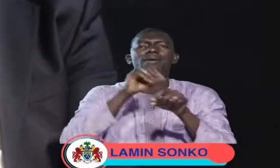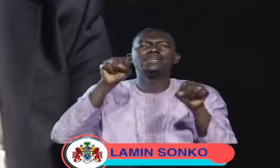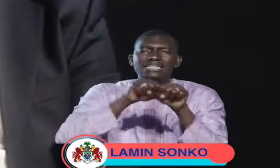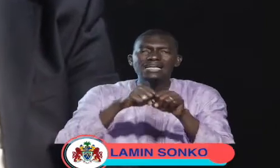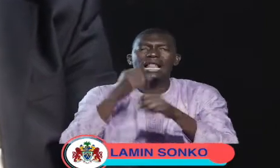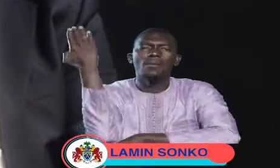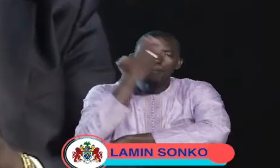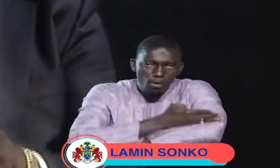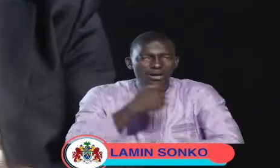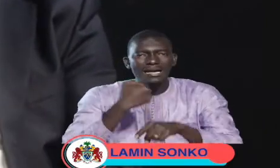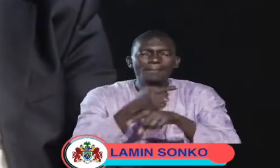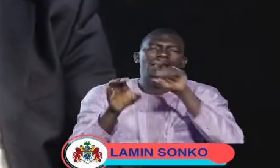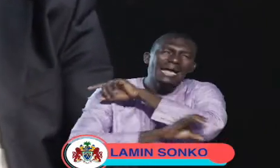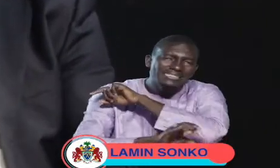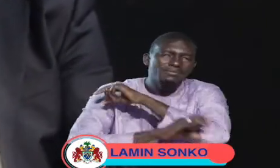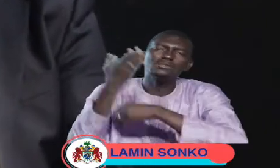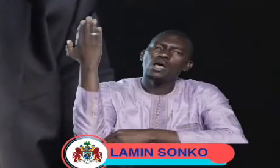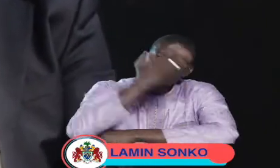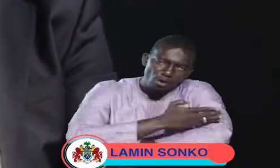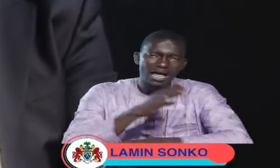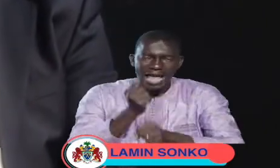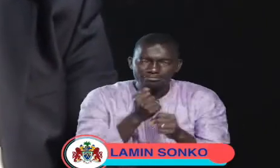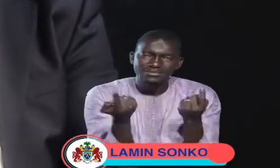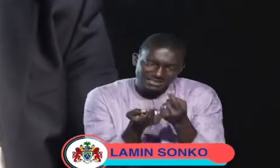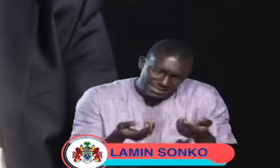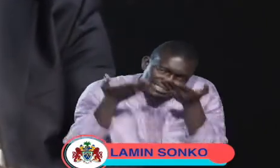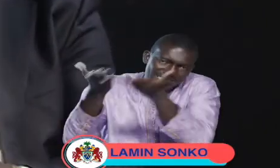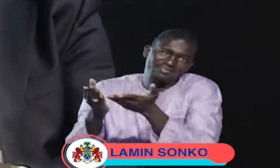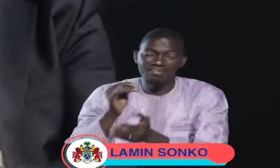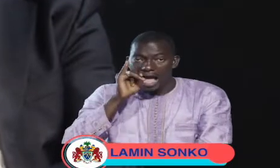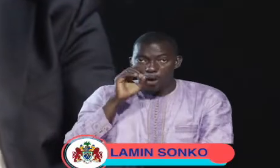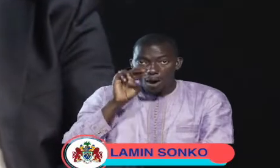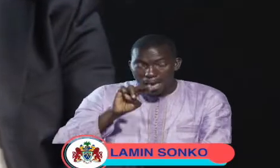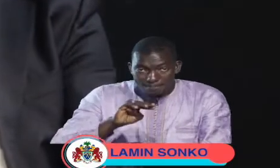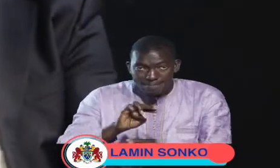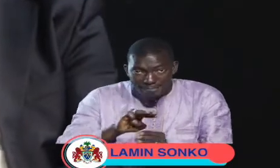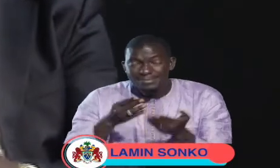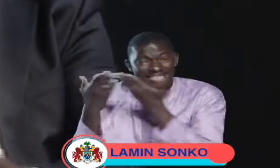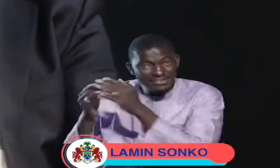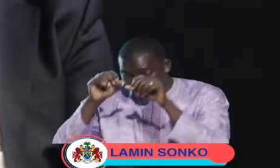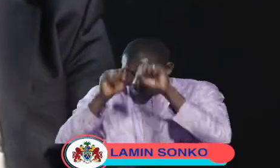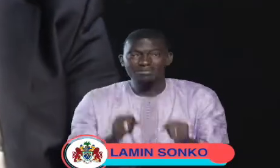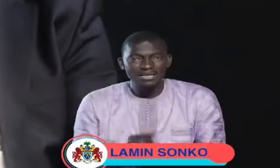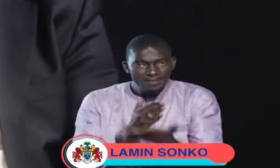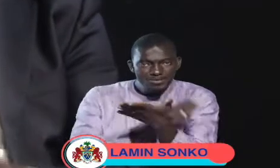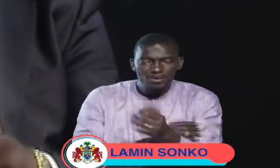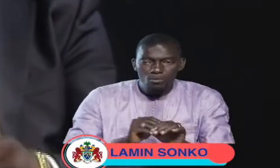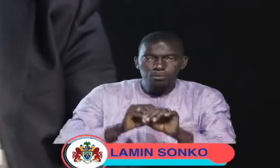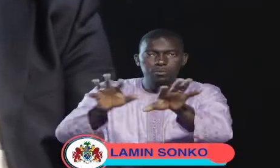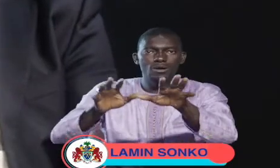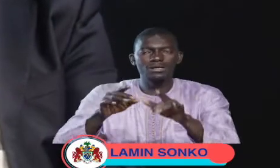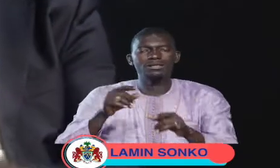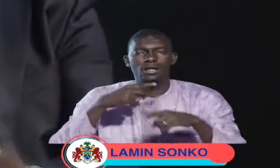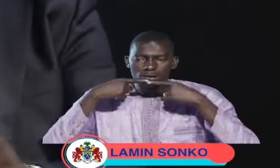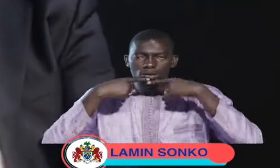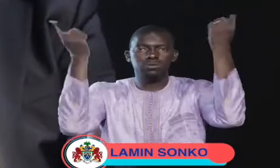abe dawda joran mi ngede taraye yam mako abe yam sobla la janni o bor joran fambi da fonga baji ko be jannanna ina announcement na